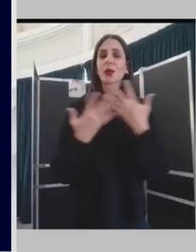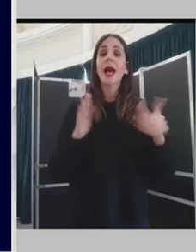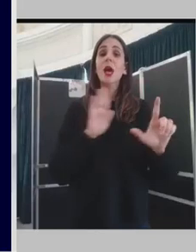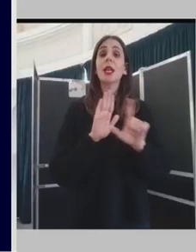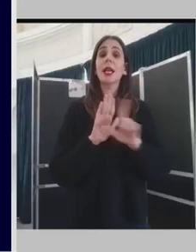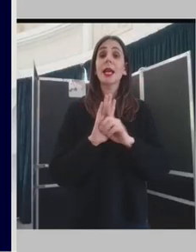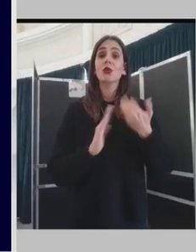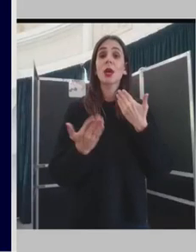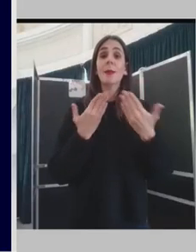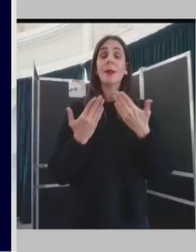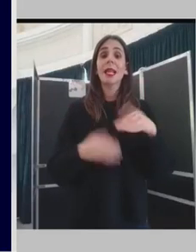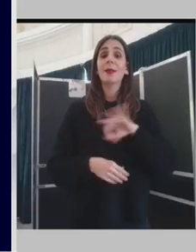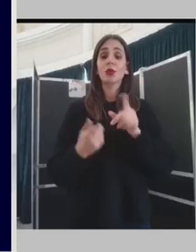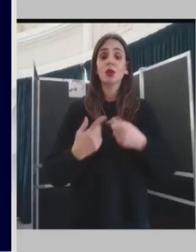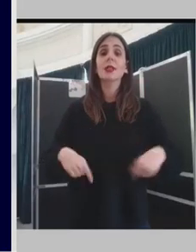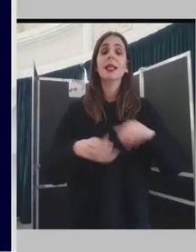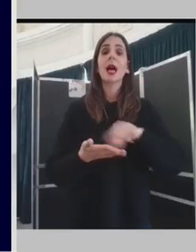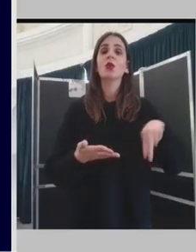del Parlamento e del Senato